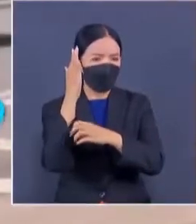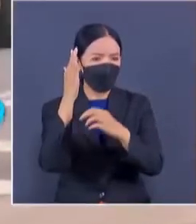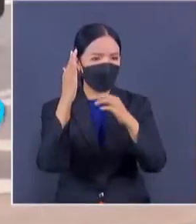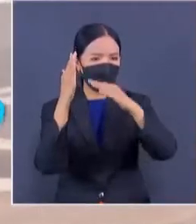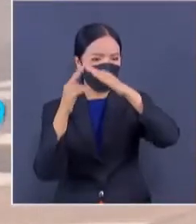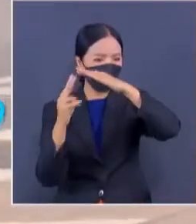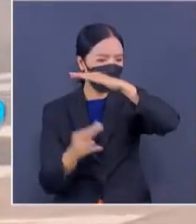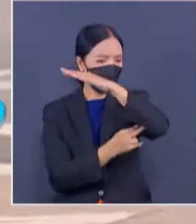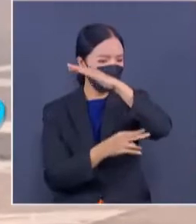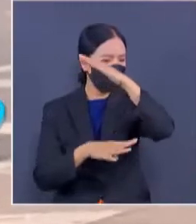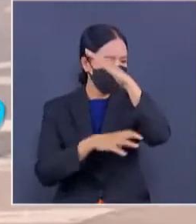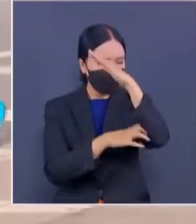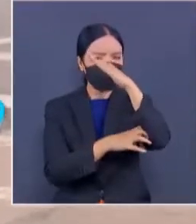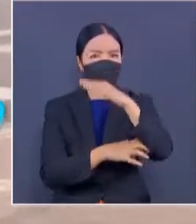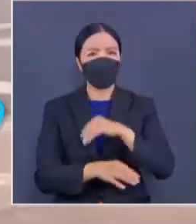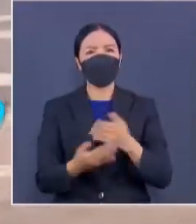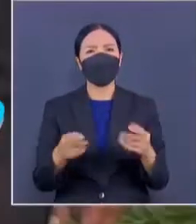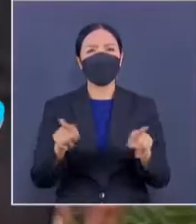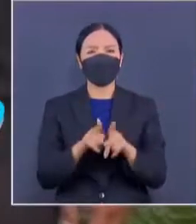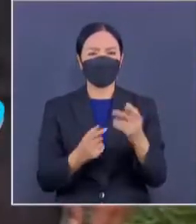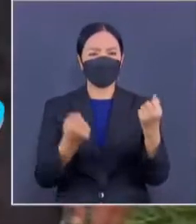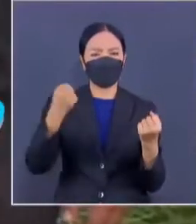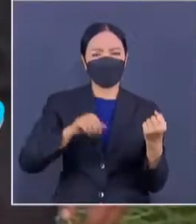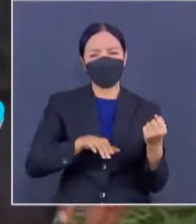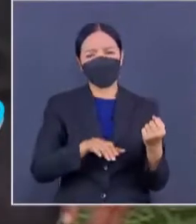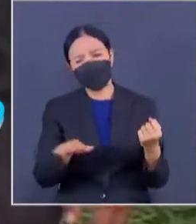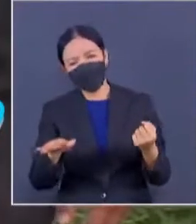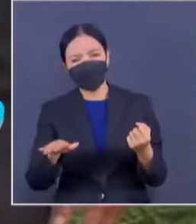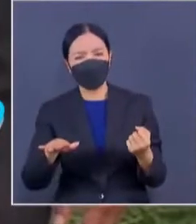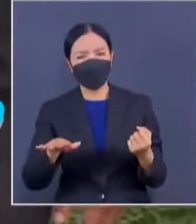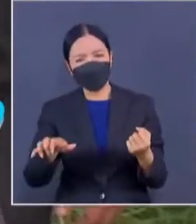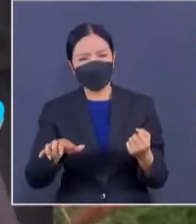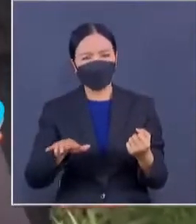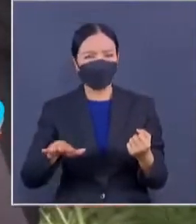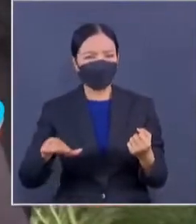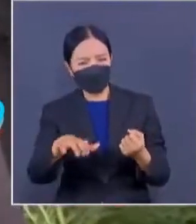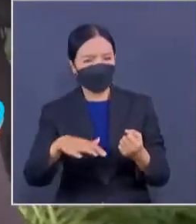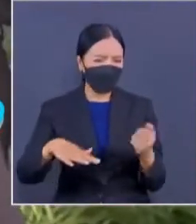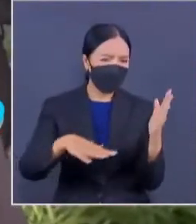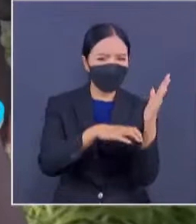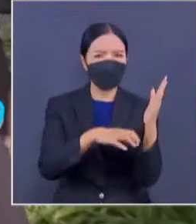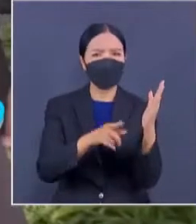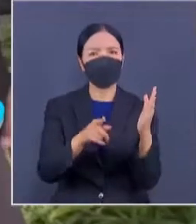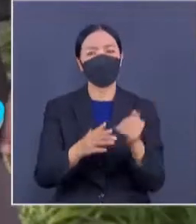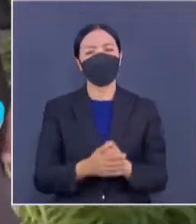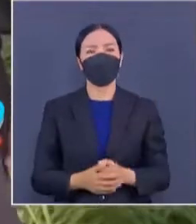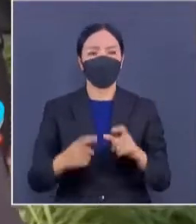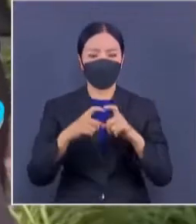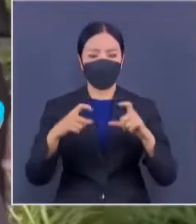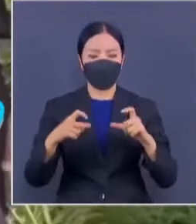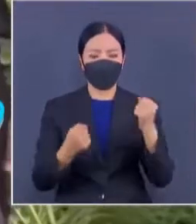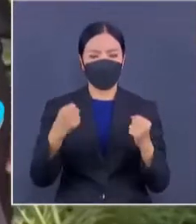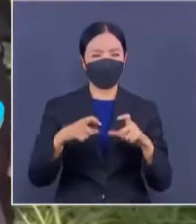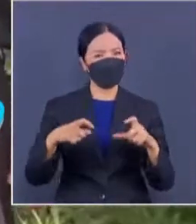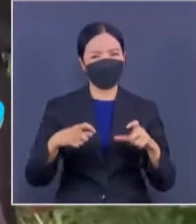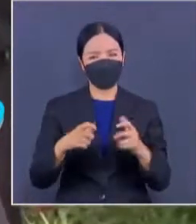ขณะที่หัวหน้ากลุ่มวิชาการขนส่งจังหวัดสระบุรีครับเปิดเผยว่าสำหรับกรณีนี้นะครับก็จะมีการพักใช้ใบอนุญาตขับขี่รถโดยสารส